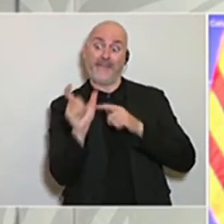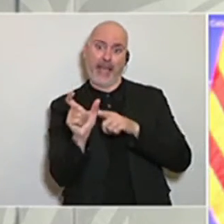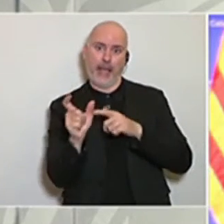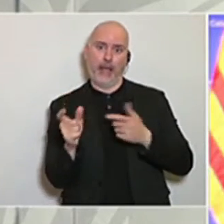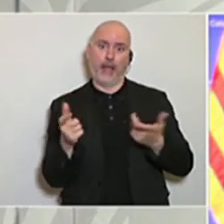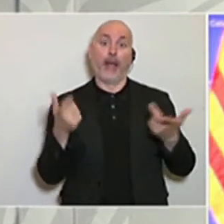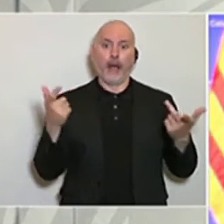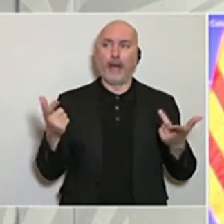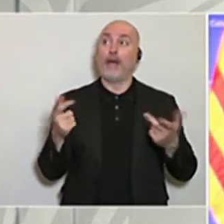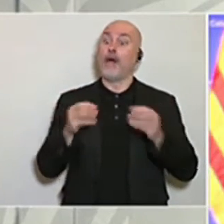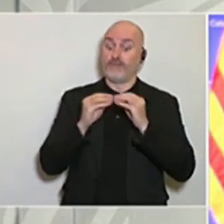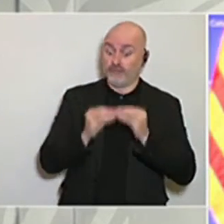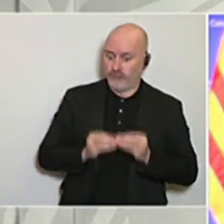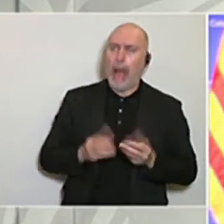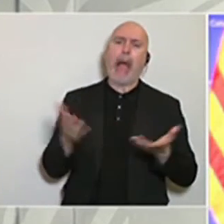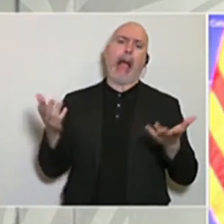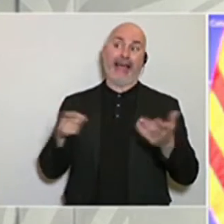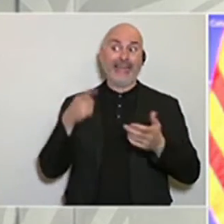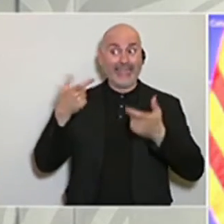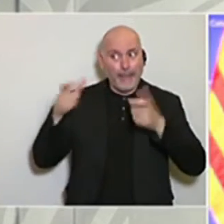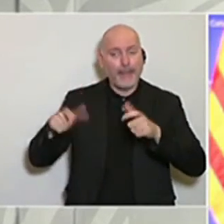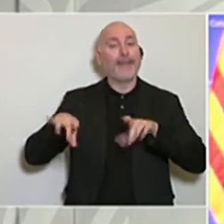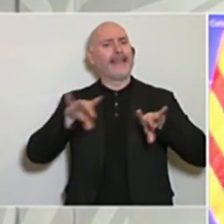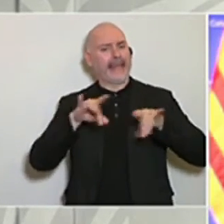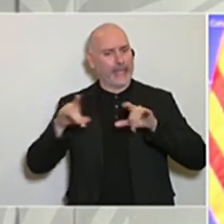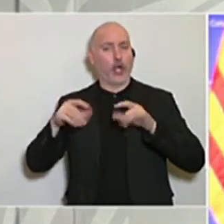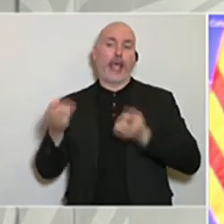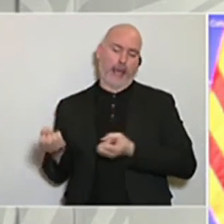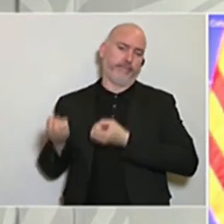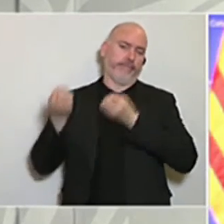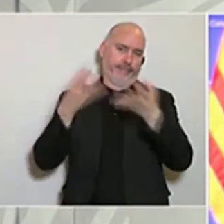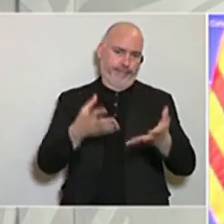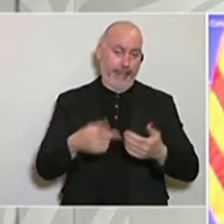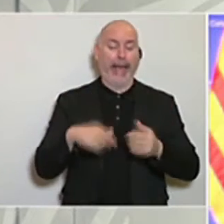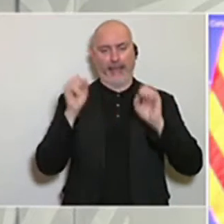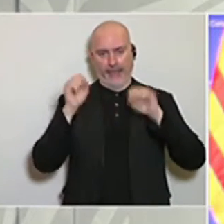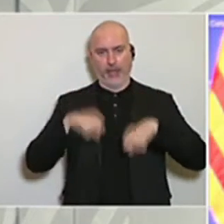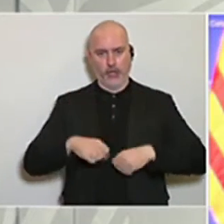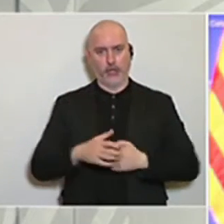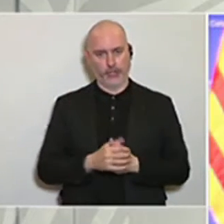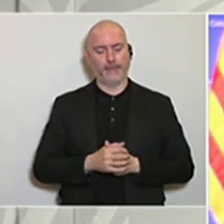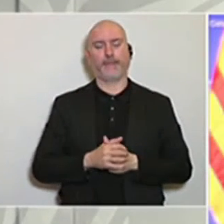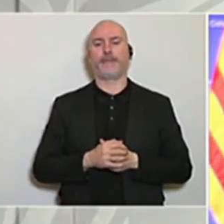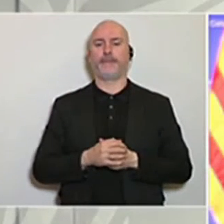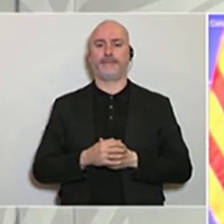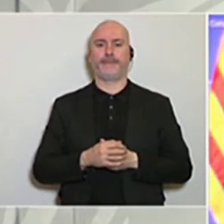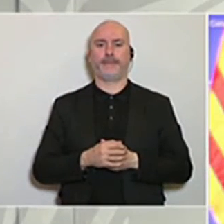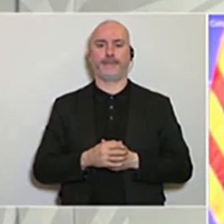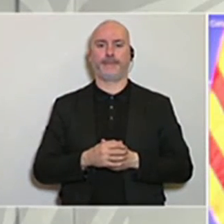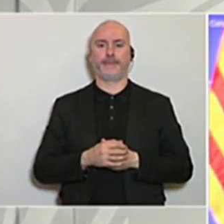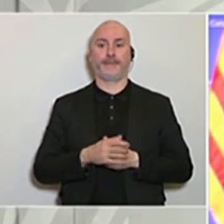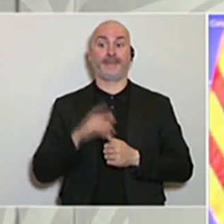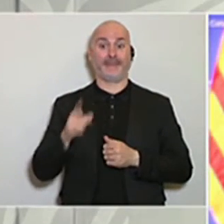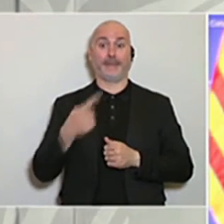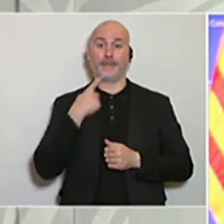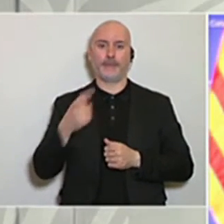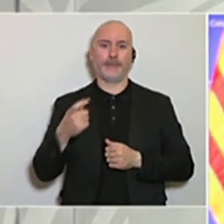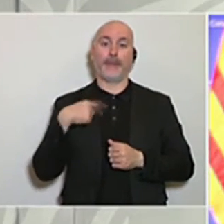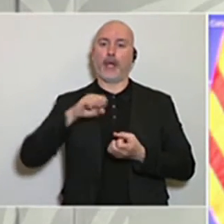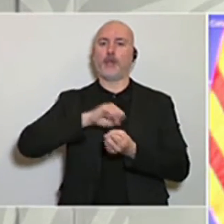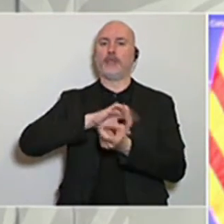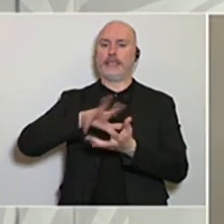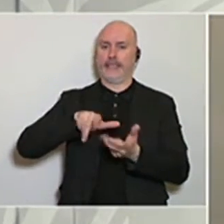demanar i traslladar-los doncs, des del Departament de Territori. D'acord. Pregunta Xavier Rius, de